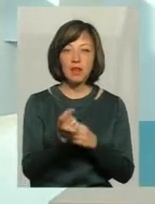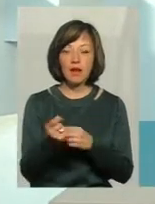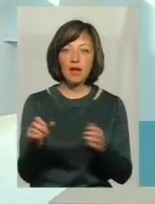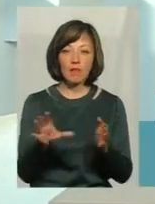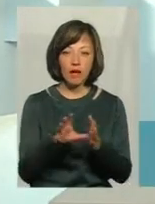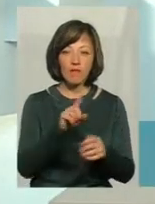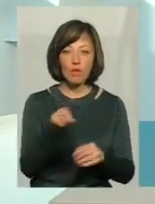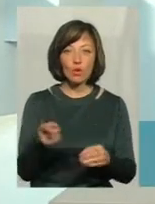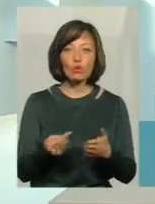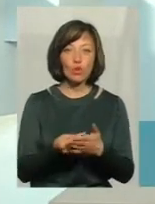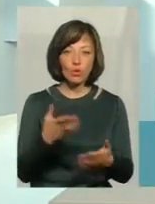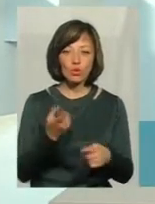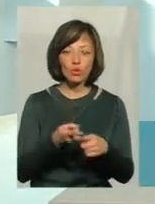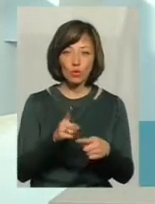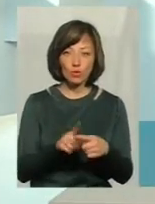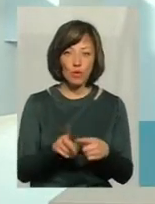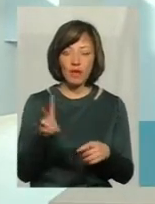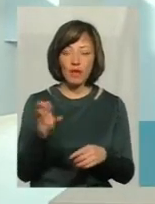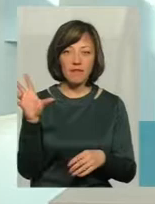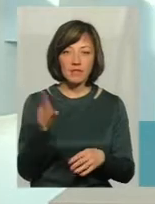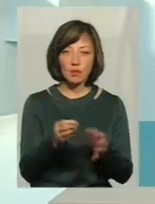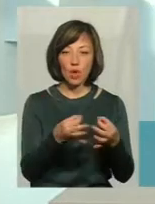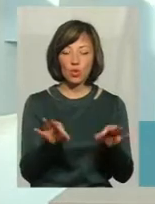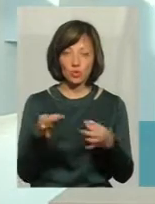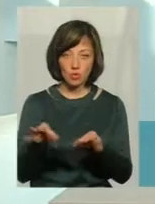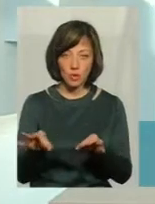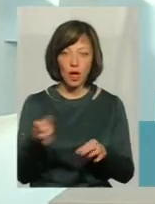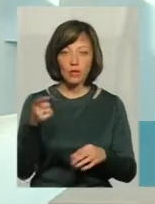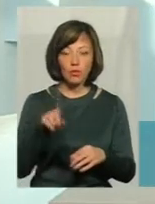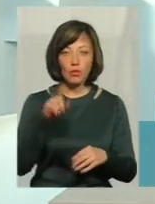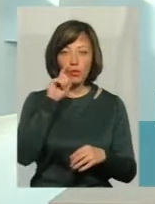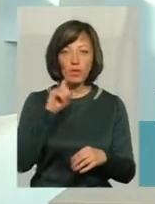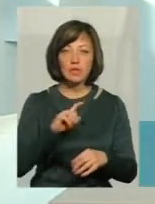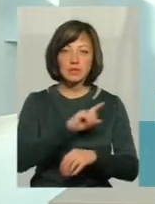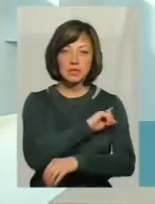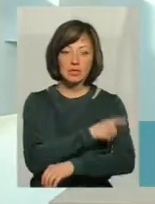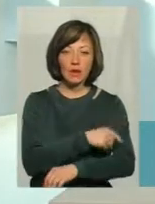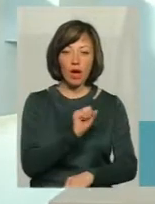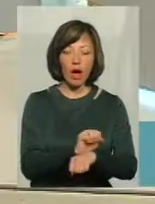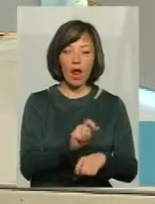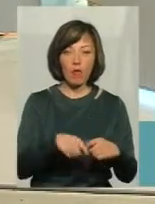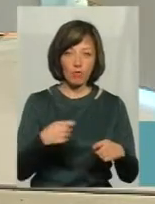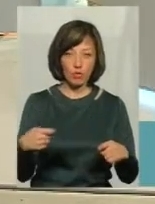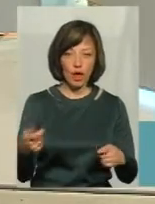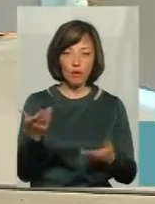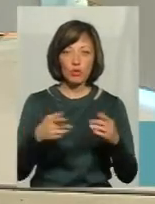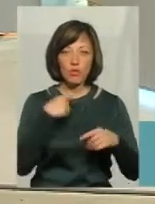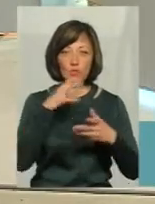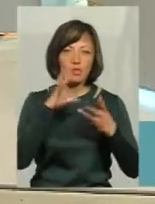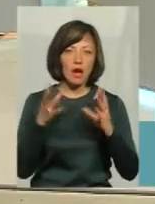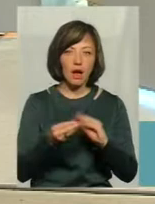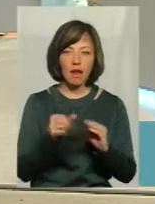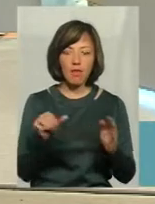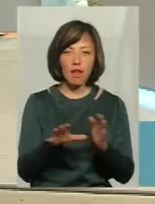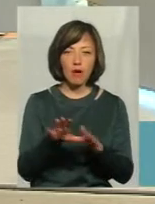дорожчі, тобто, і тому це не всім доступно. І тому в Україні це дуже сильно гальмує. Да? Якщо ми говоримо про загальний там